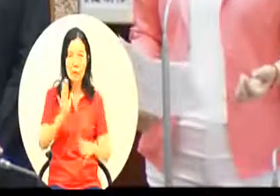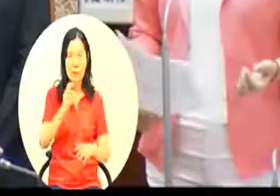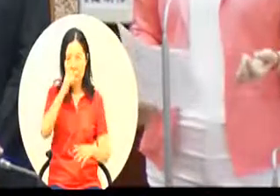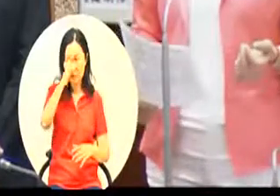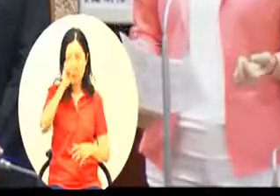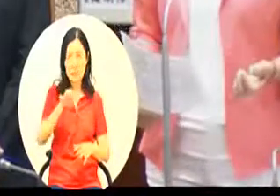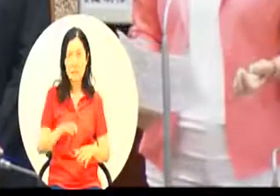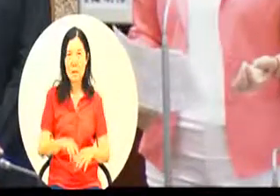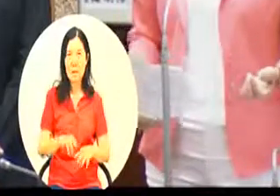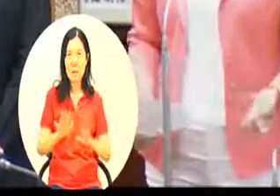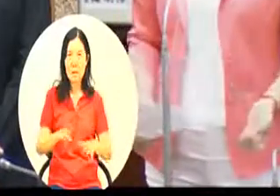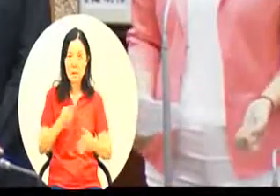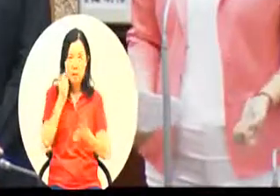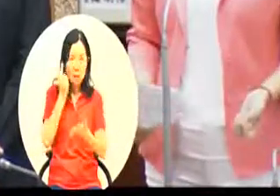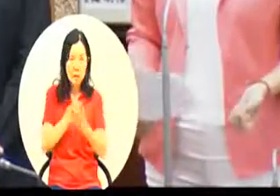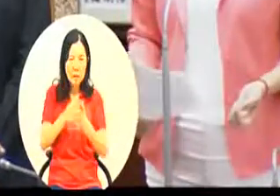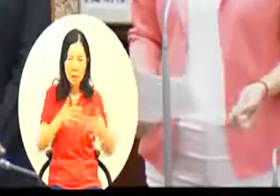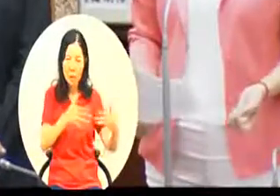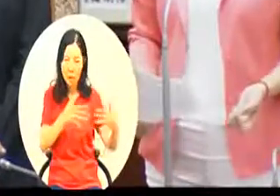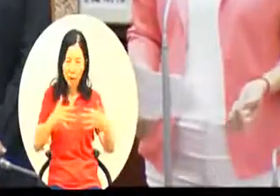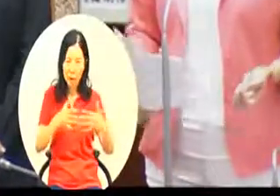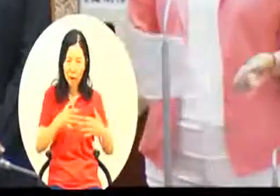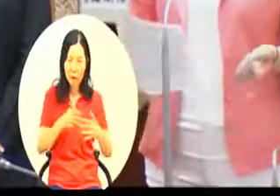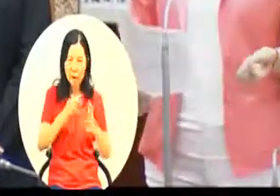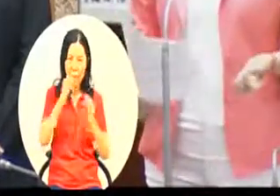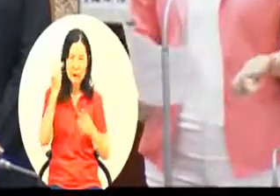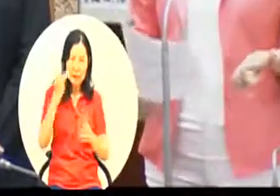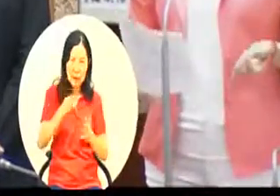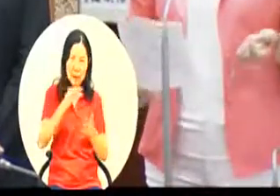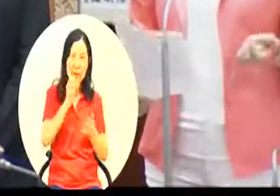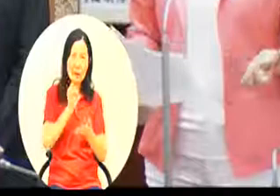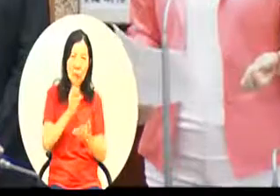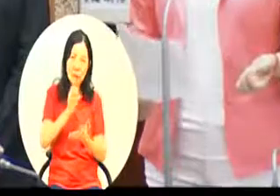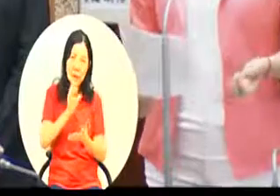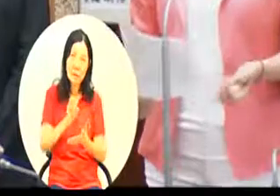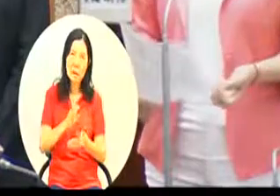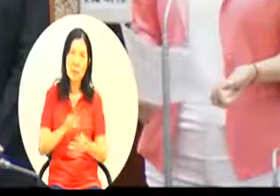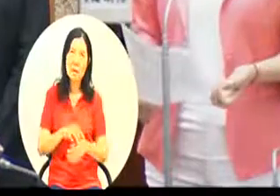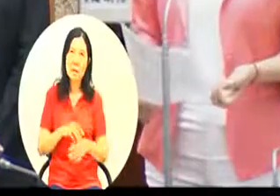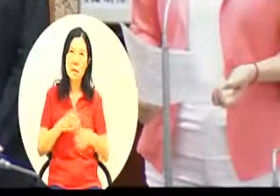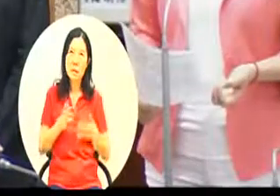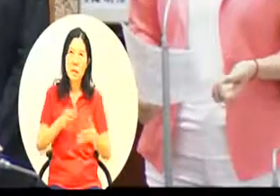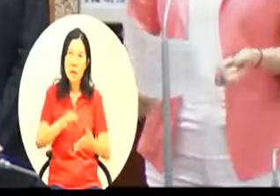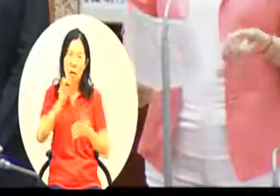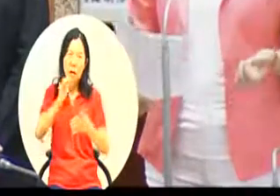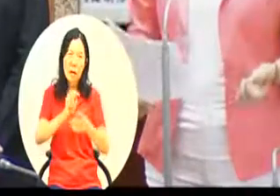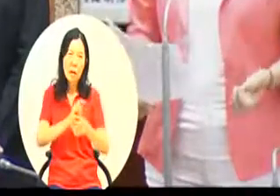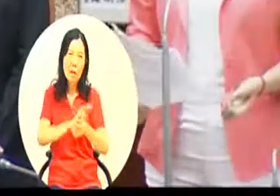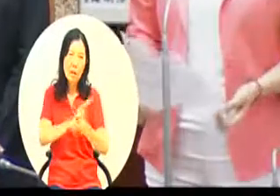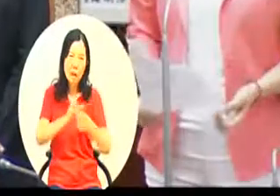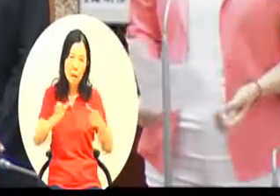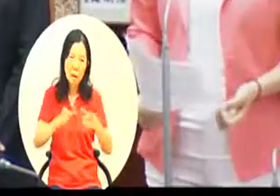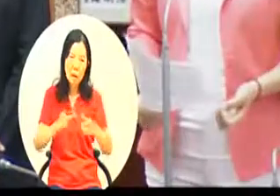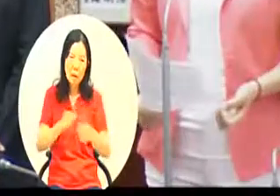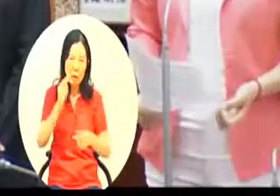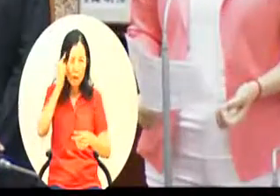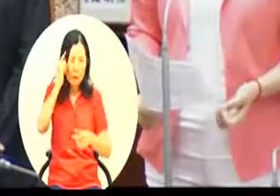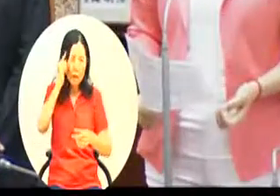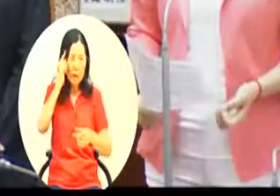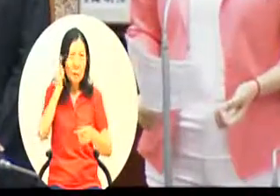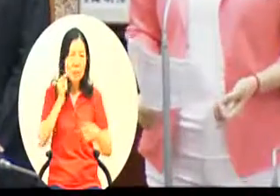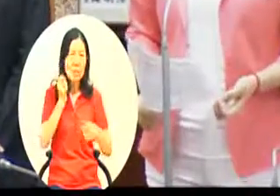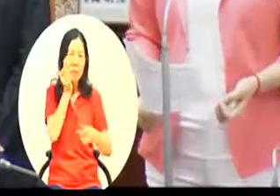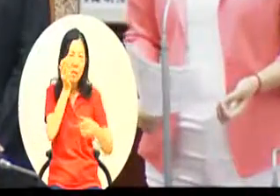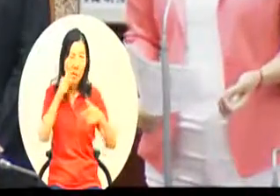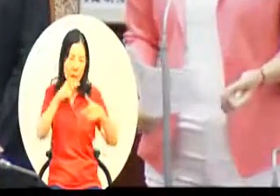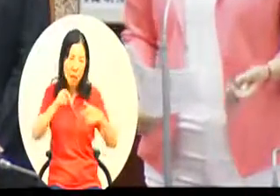席在每次的总质询里一直强调，我不希望说每次人家提到林园就是想到我们石化工业区而